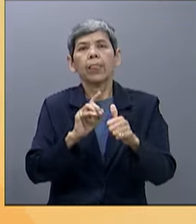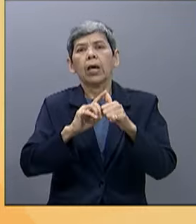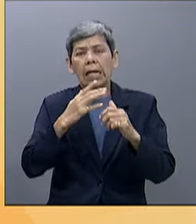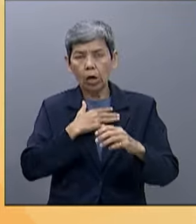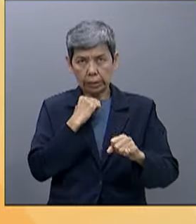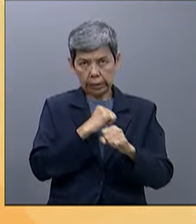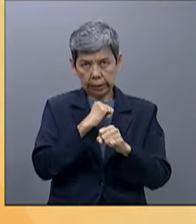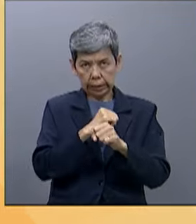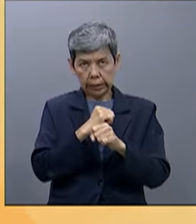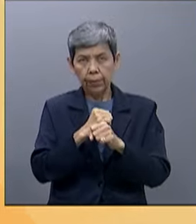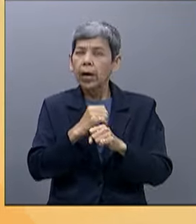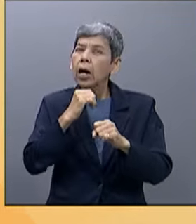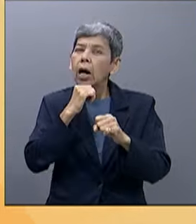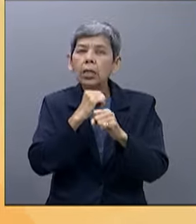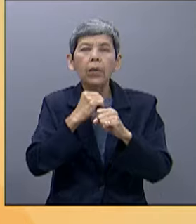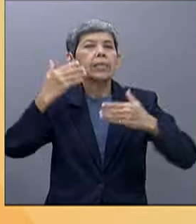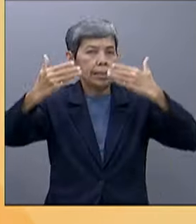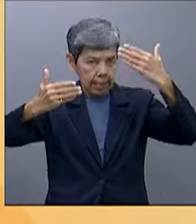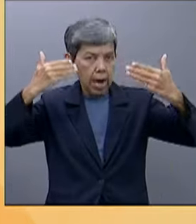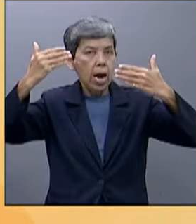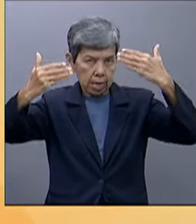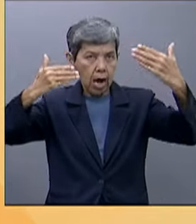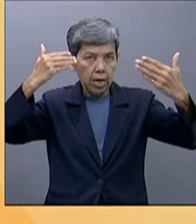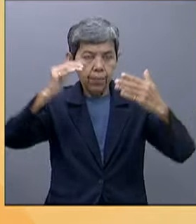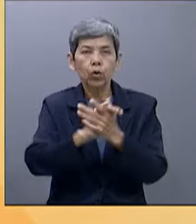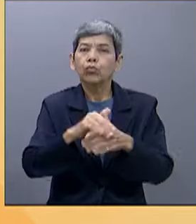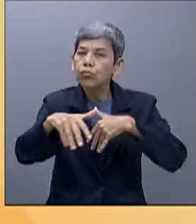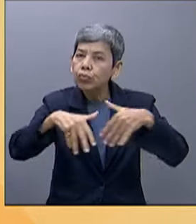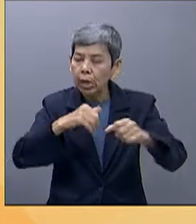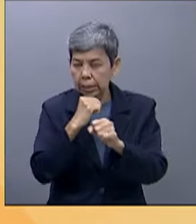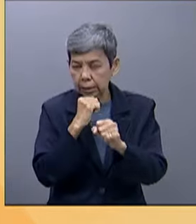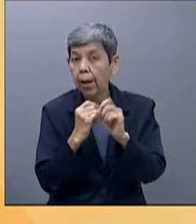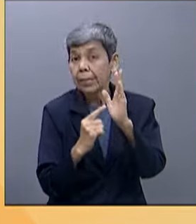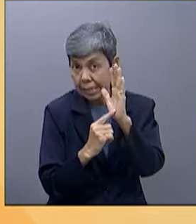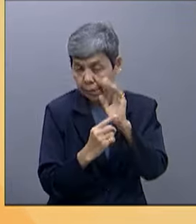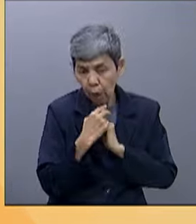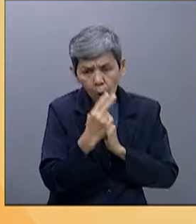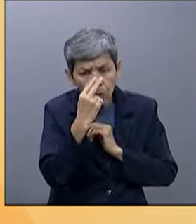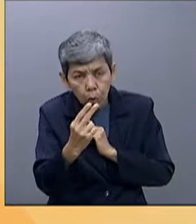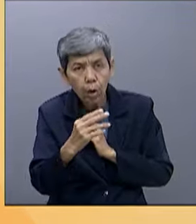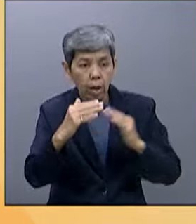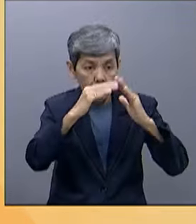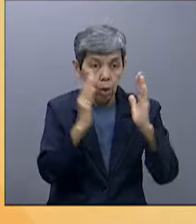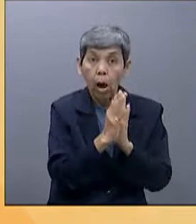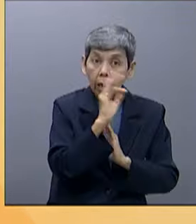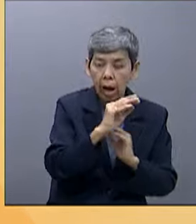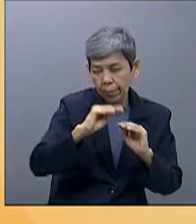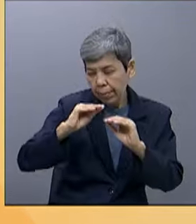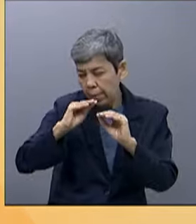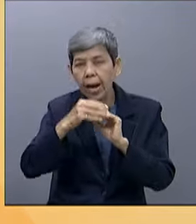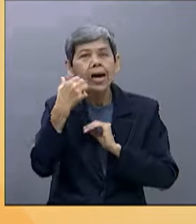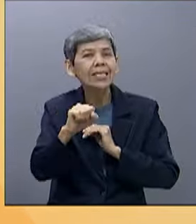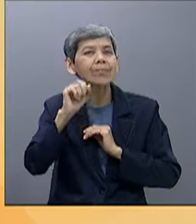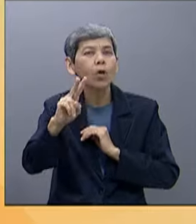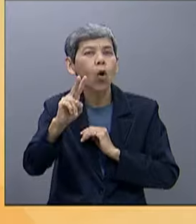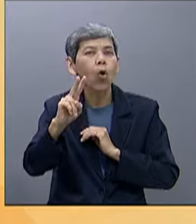งเราก็จัดอยู่ในเรื่องของกิจกรรมเยือนชุมชนคนทำเทียนนะคะขยายจาก9วัดเป็น12วัดเพื่อให้ตรงกับ12